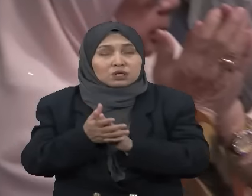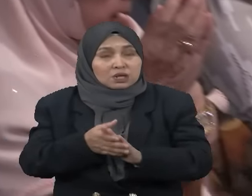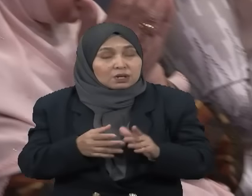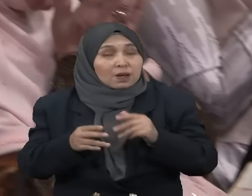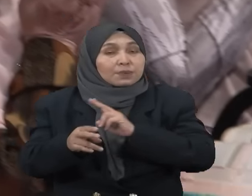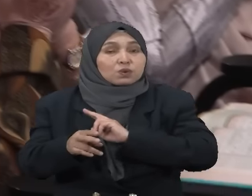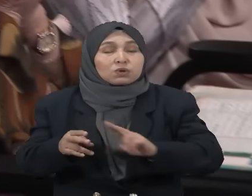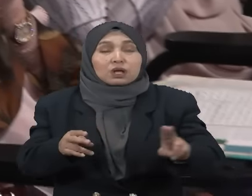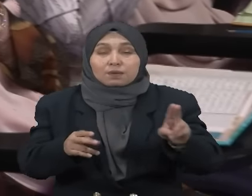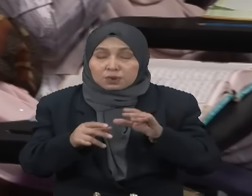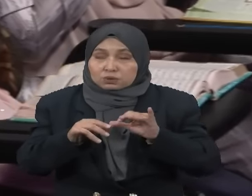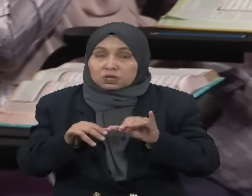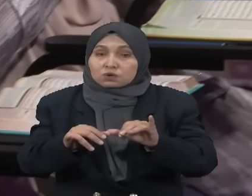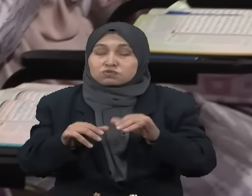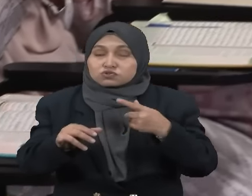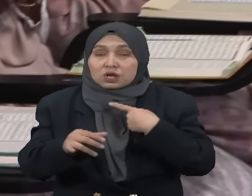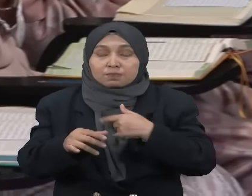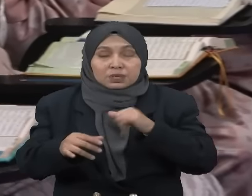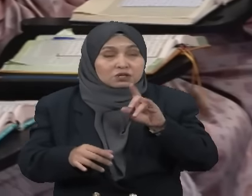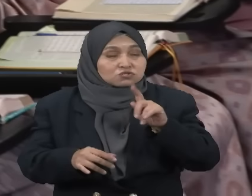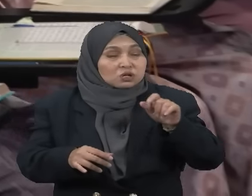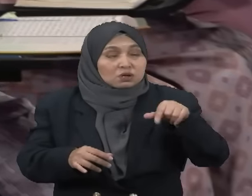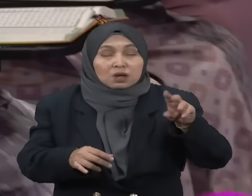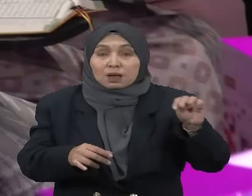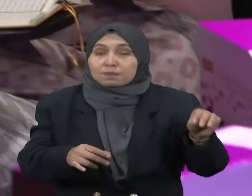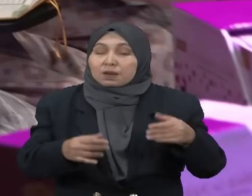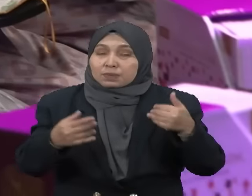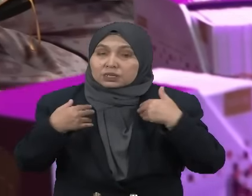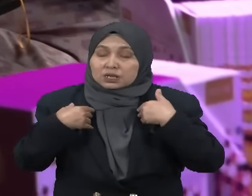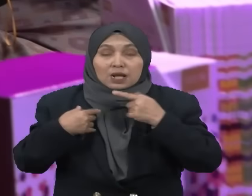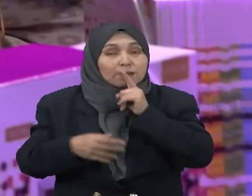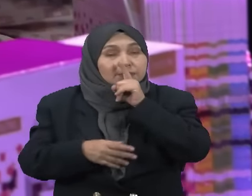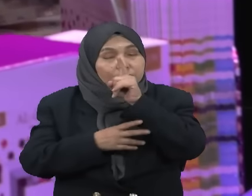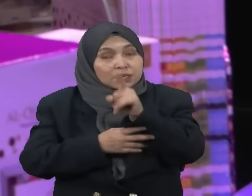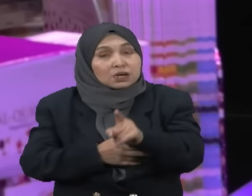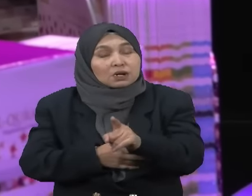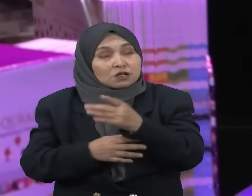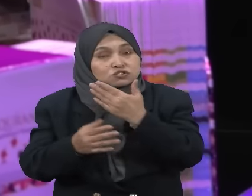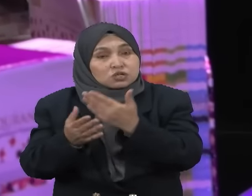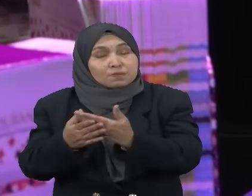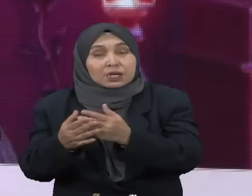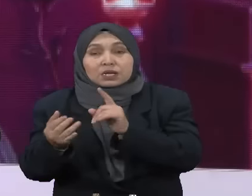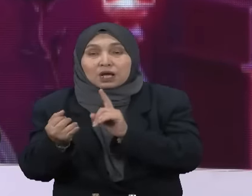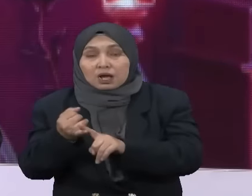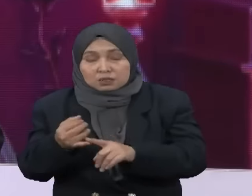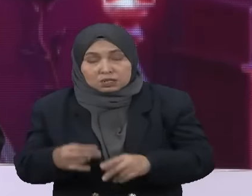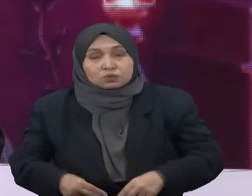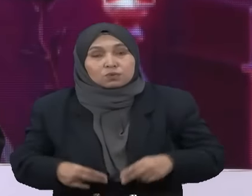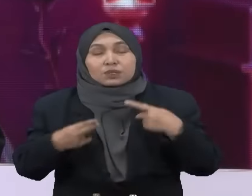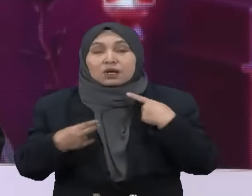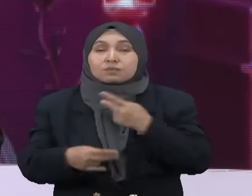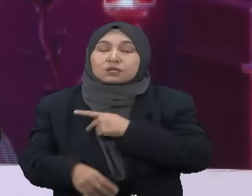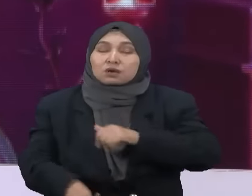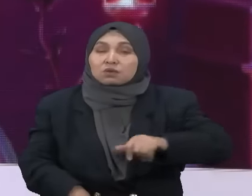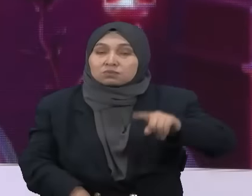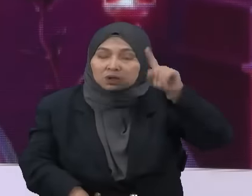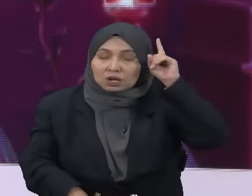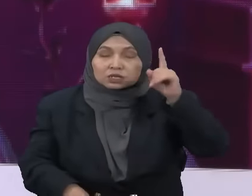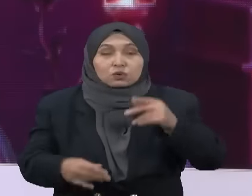beragama untuk terus kami istiqamah berada di atas jalan kebenaran. Sehinggalah ke akhiran hidup kami, ya Allah. Akhirlah hidup kami